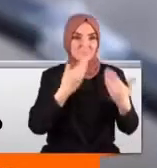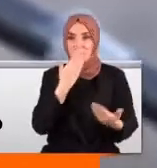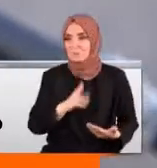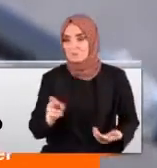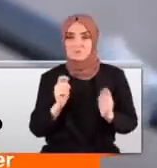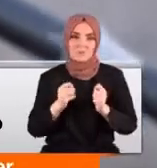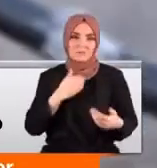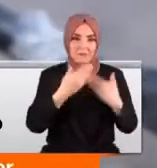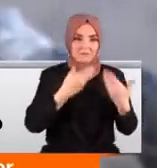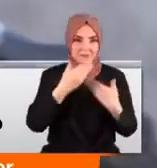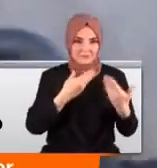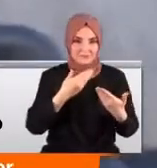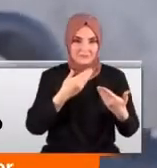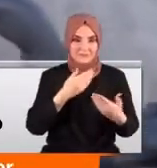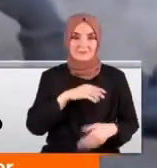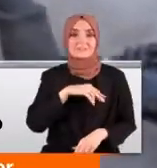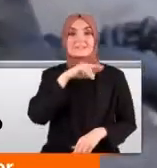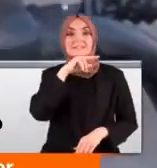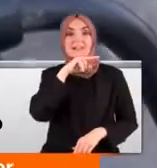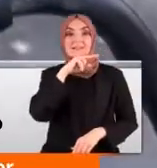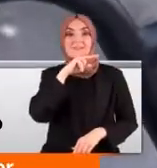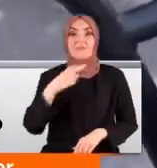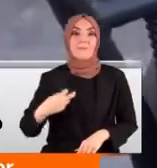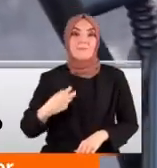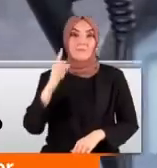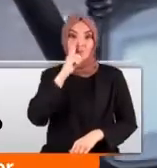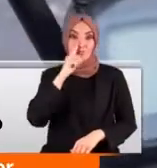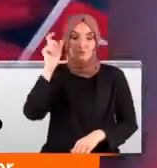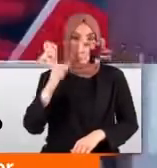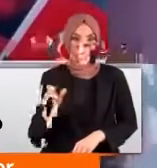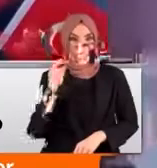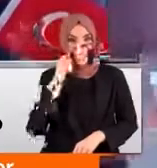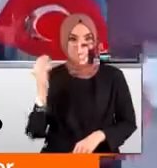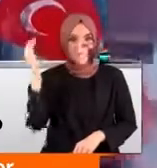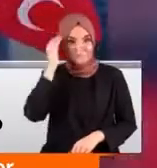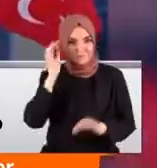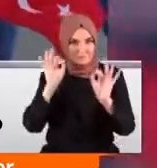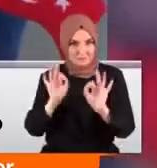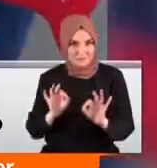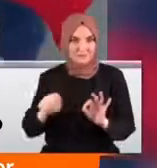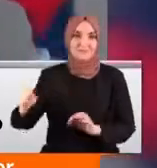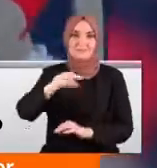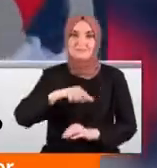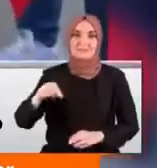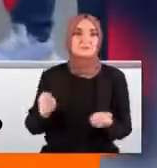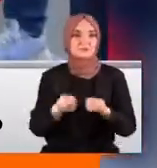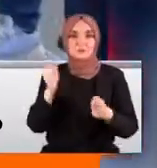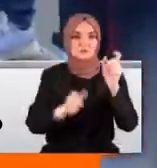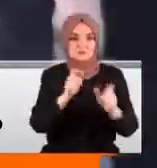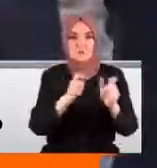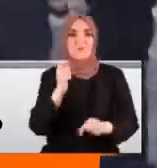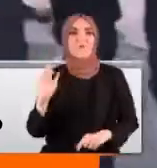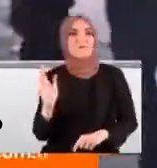İskenderun Emniyet Müdürü Nevzat Güneş önderliğinde Emniyet Müdürlüğü personeli kendi arasında para topladı. Ecem'e elektrikli bisiklet